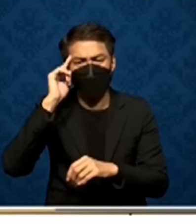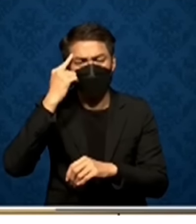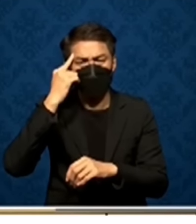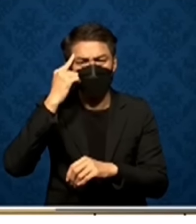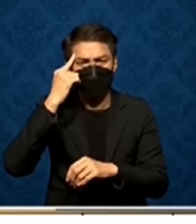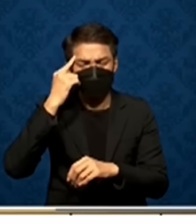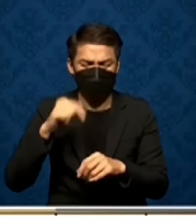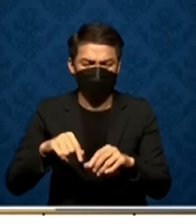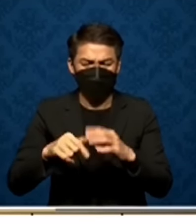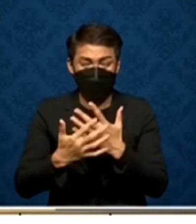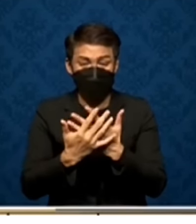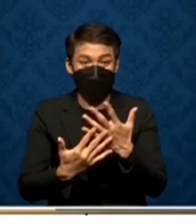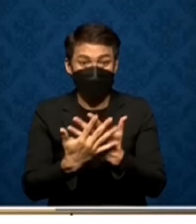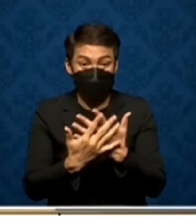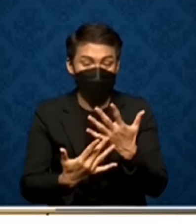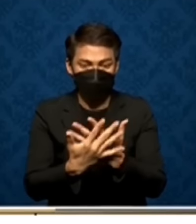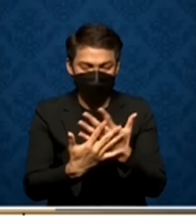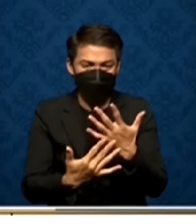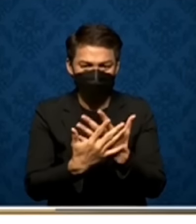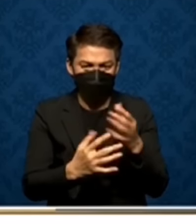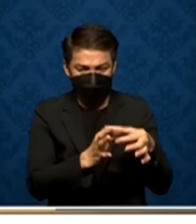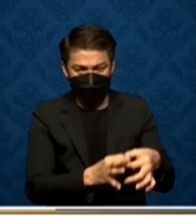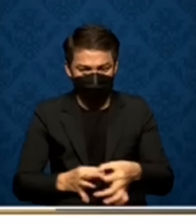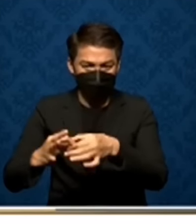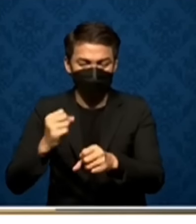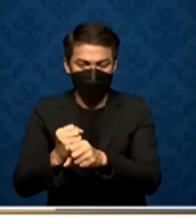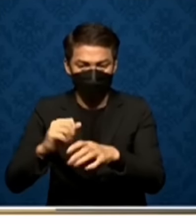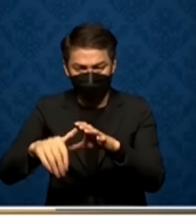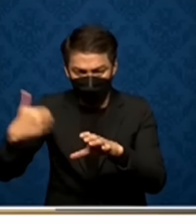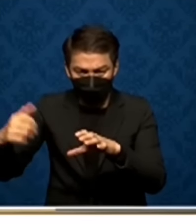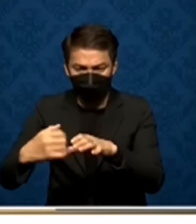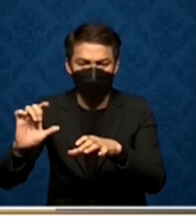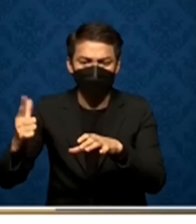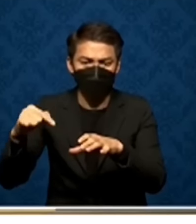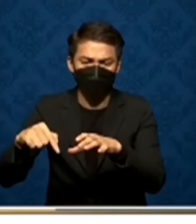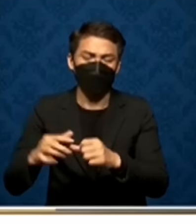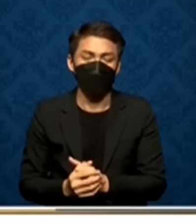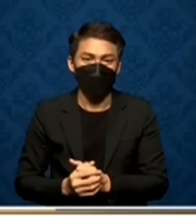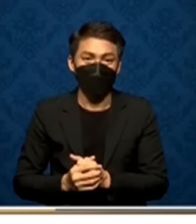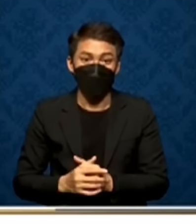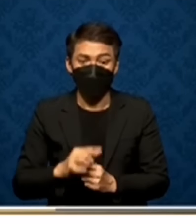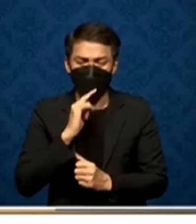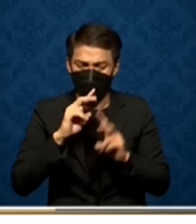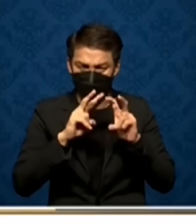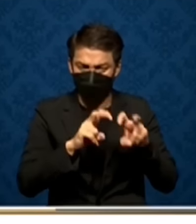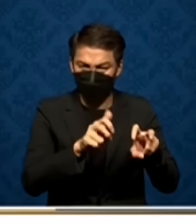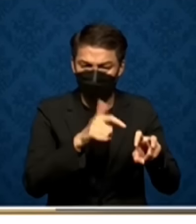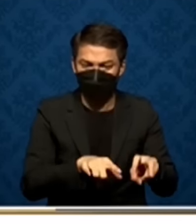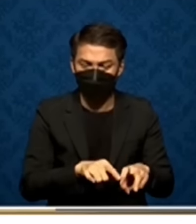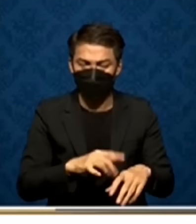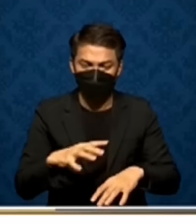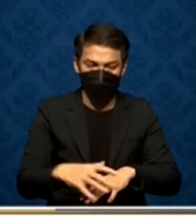ที่อยู่ในเลือดเนี่ยเกิดจากเหมืองทองหรือไม่เมื่อพิสูจน์ไม่ได้ ท่านก็ใช้อำนาจนิยมปิดเหมืองท